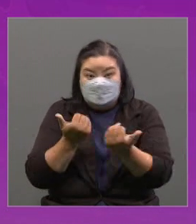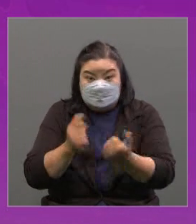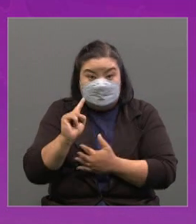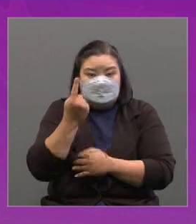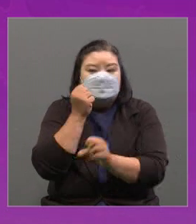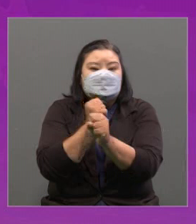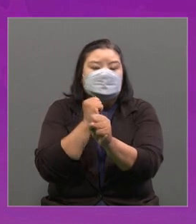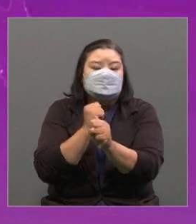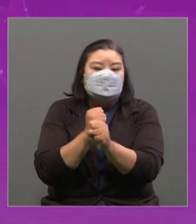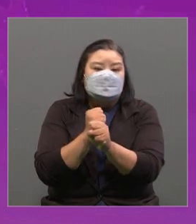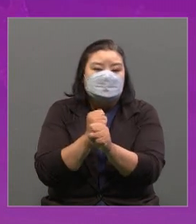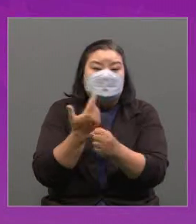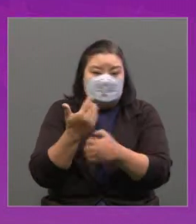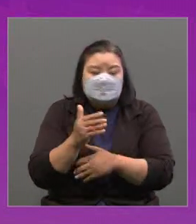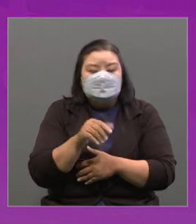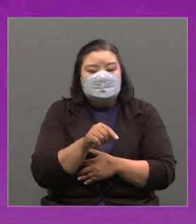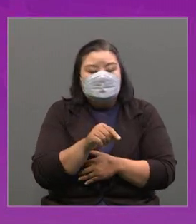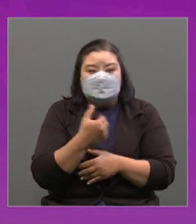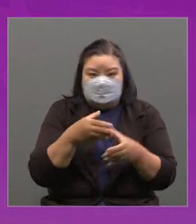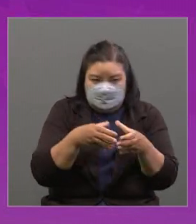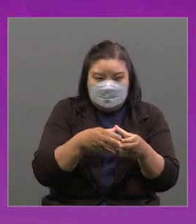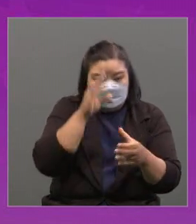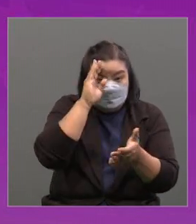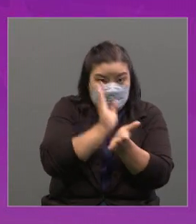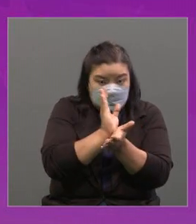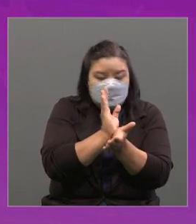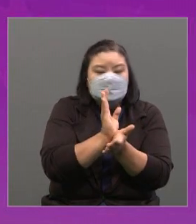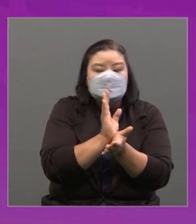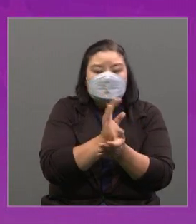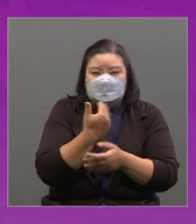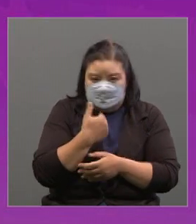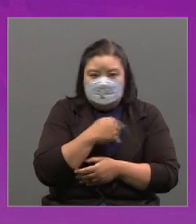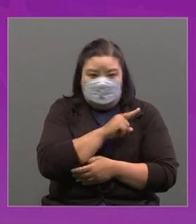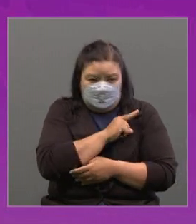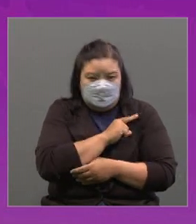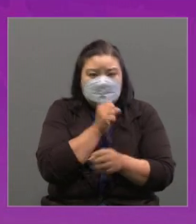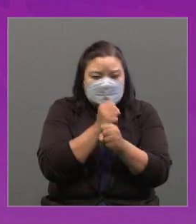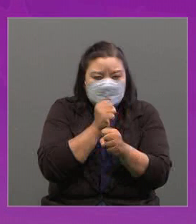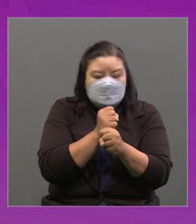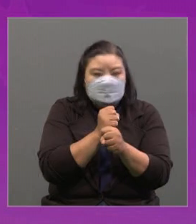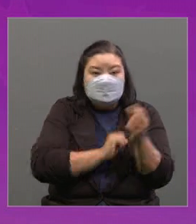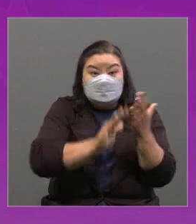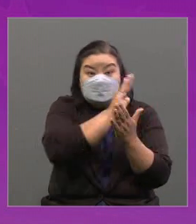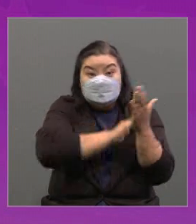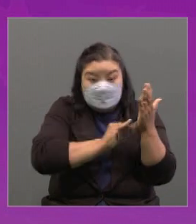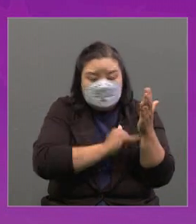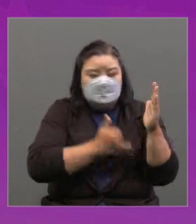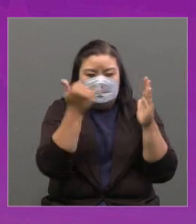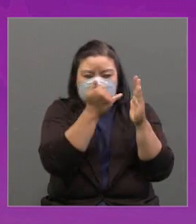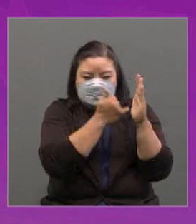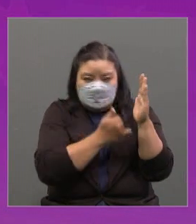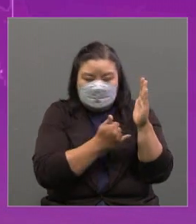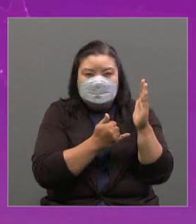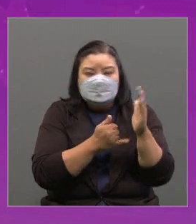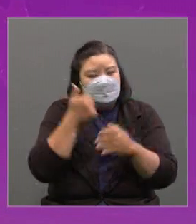เป็นวันแรกขณะที่คณะทำงานในส่วนของเจรตำรวจนะครับก็มีการกระจายกำลังไปตรวจสอบทั่วประเทศแล้วคาดว่าไม่เกิ